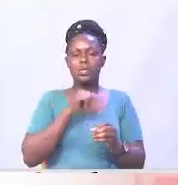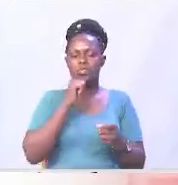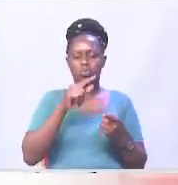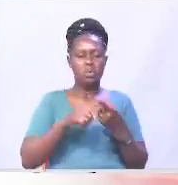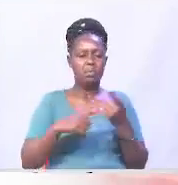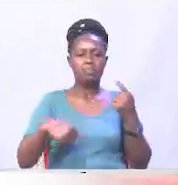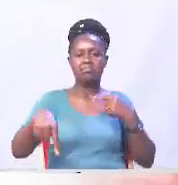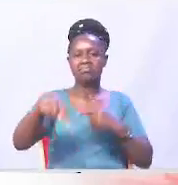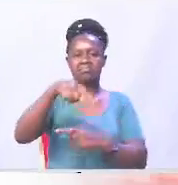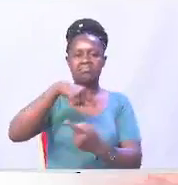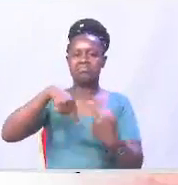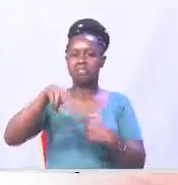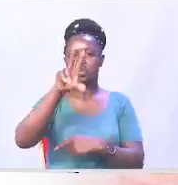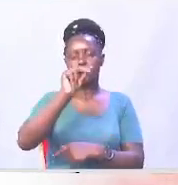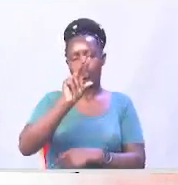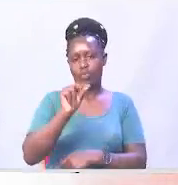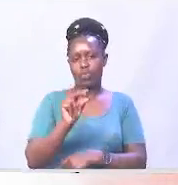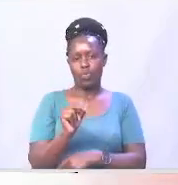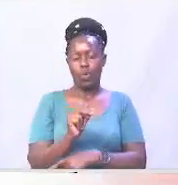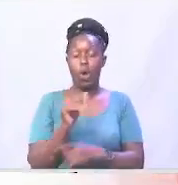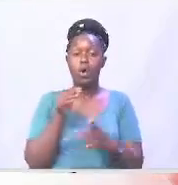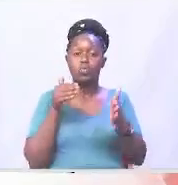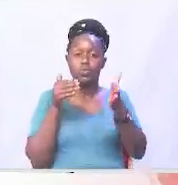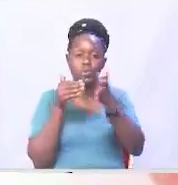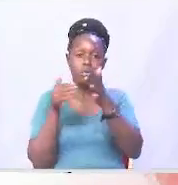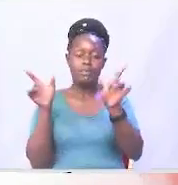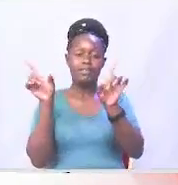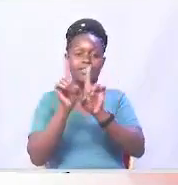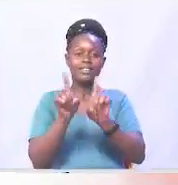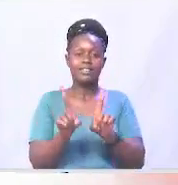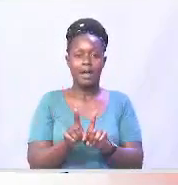circles. Stop bringing